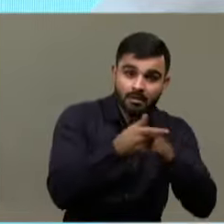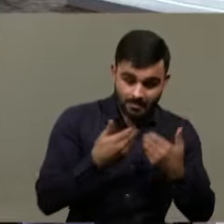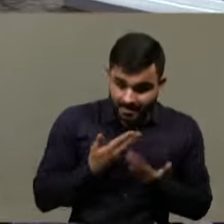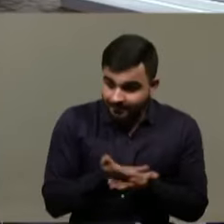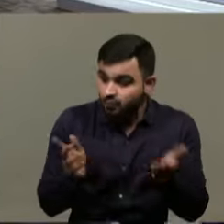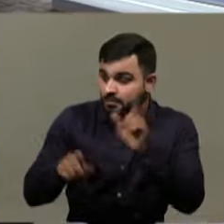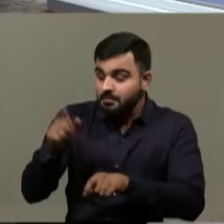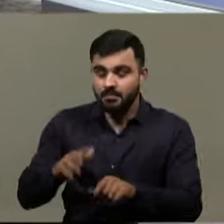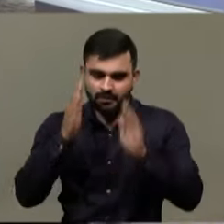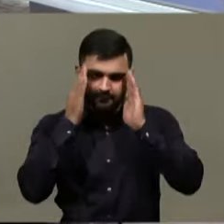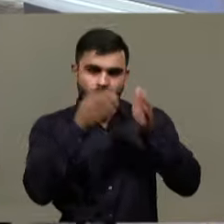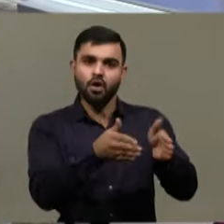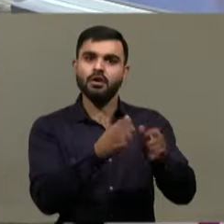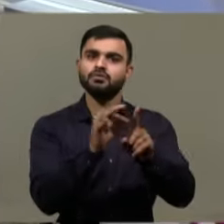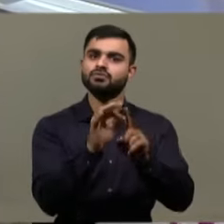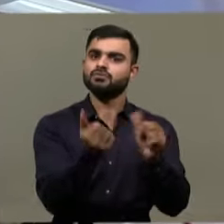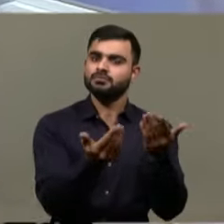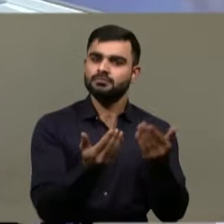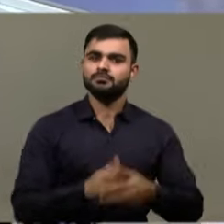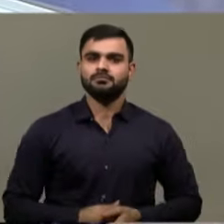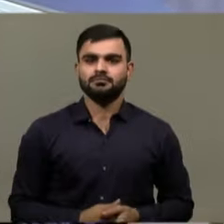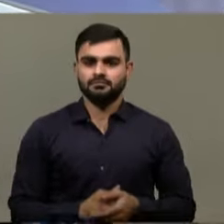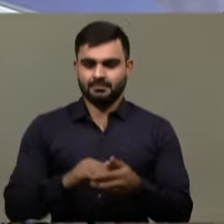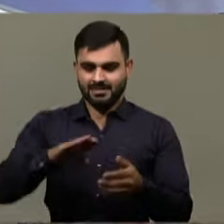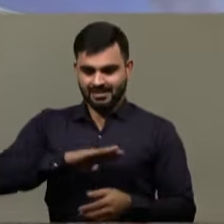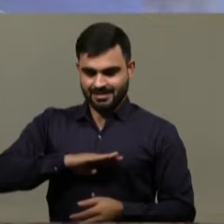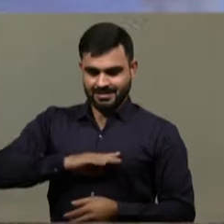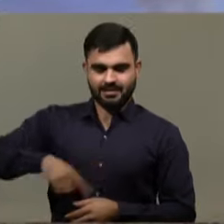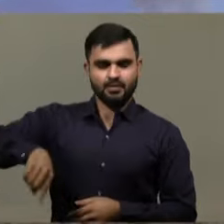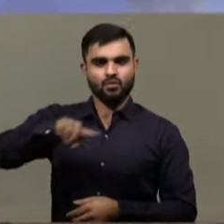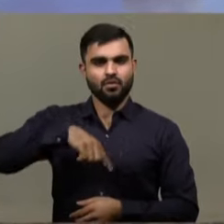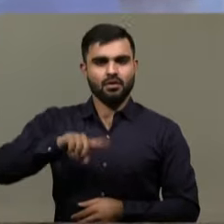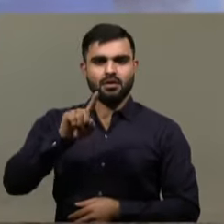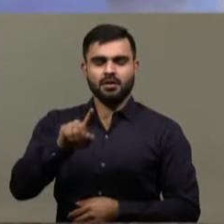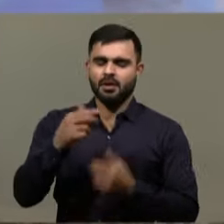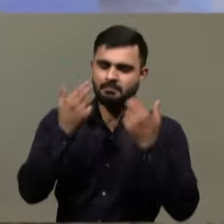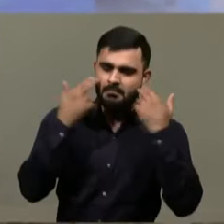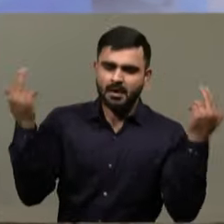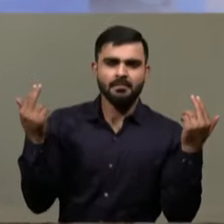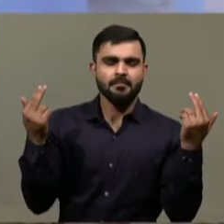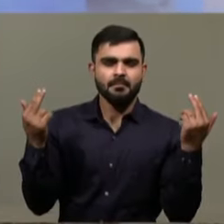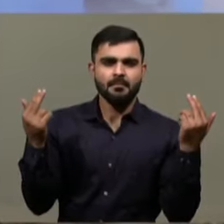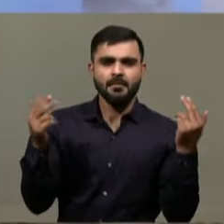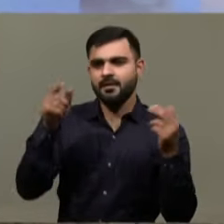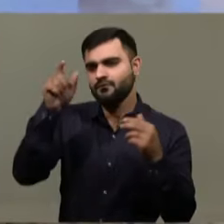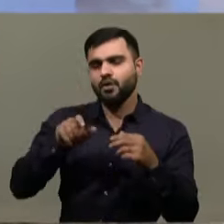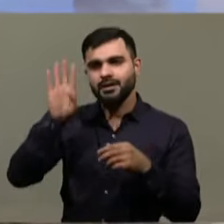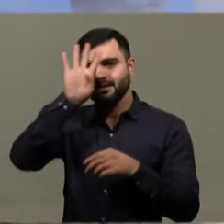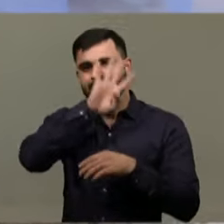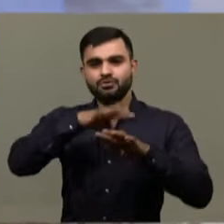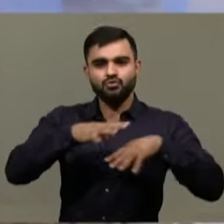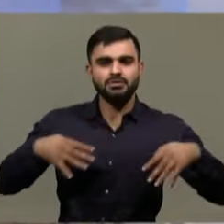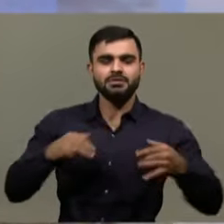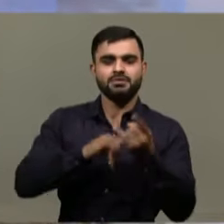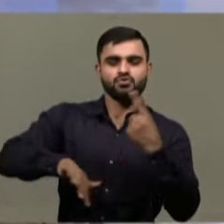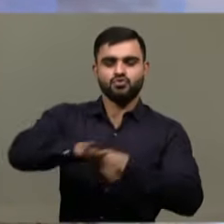नागरिक ध्यान दे सकते हैं महाराष्ट्र के एक बड़े ही प्रसिद्ध भील आदिवासी समाज